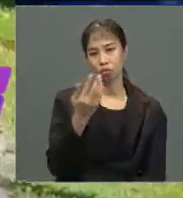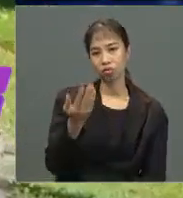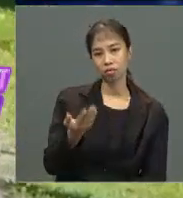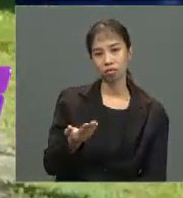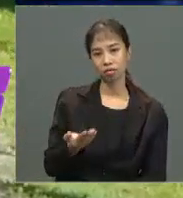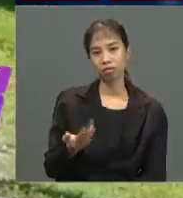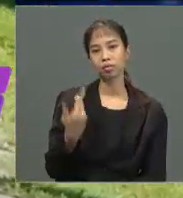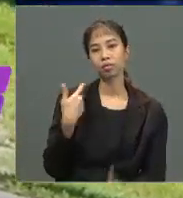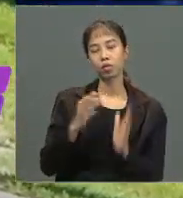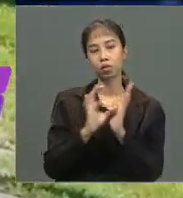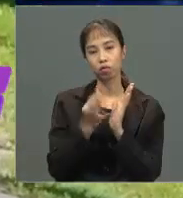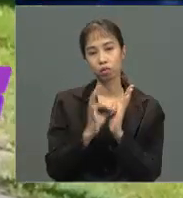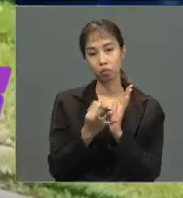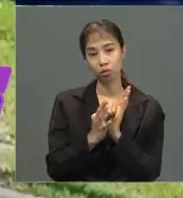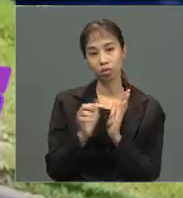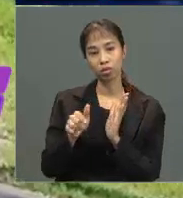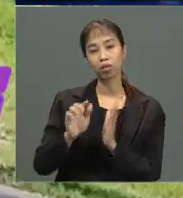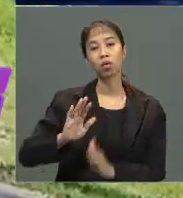กระทิงน้อยนะคะที่น่าจะหนีแม่ออกมาเดินเล่นอย่างสบายใจอยู่บริเวณถนนใหญ่ภายในเขตอุทยานแห่งชาติเขาใหญ่ภาพนี้เผยแพร่โดยFacebook